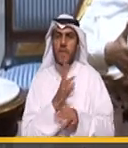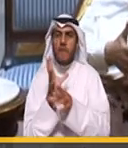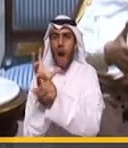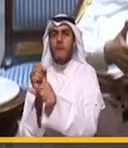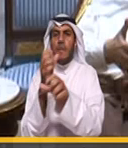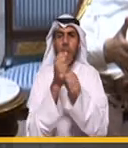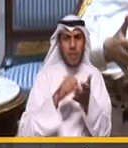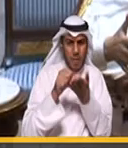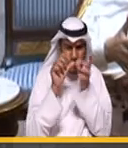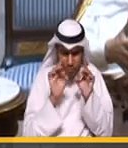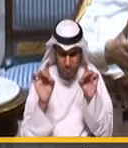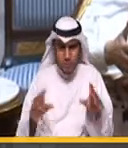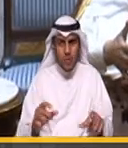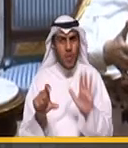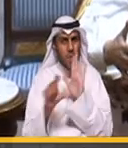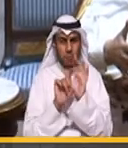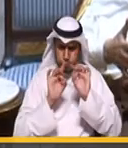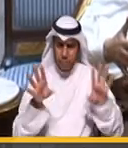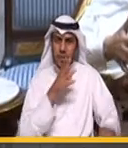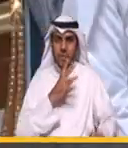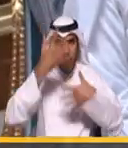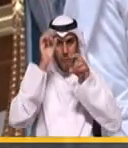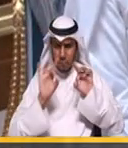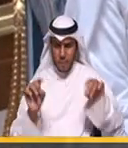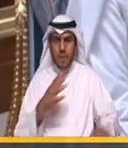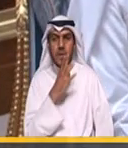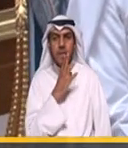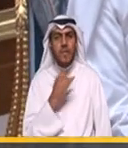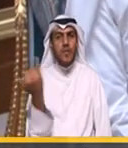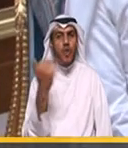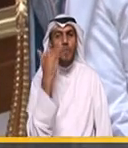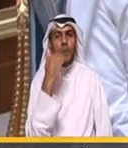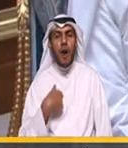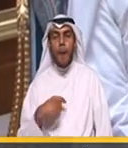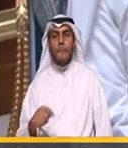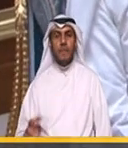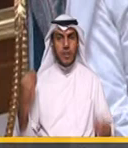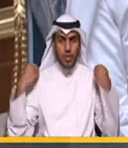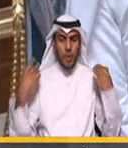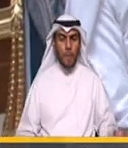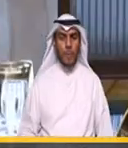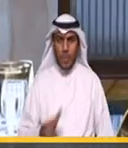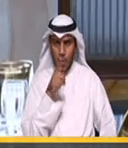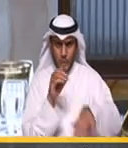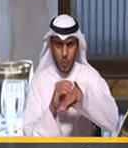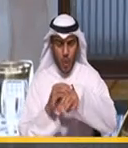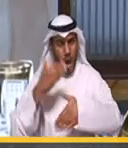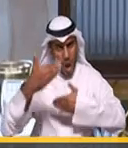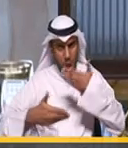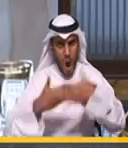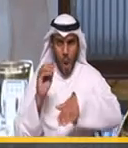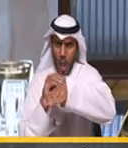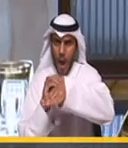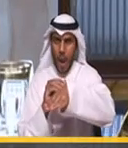من المخدرات، من الإرهاب. هذا تعمرك الهدف الأساسي اليوم لإصلاح الرياضة طول العمر. حاولوا أنكم